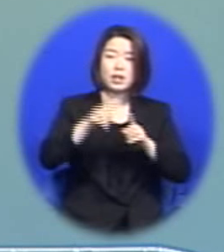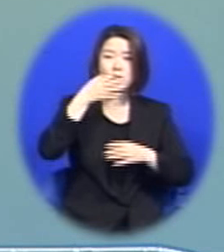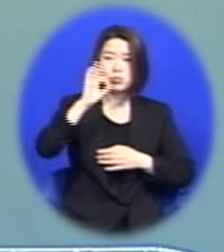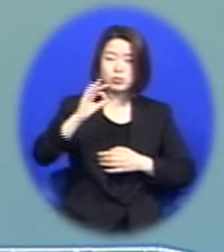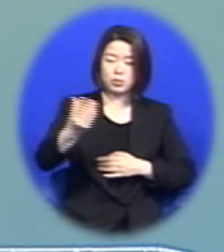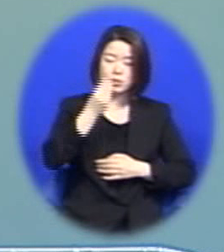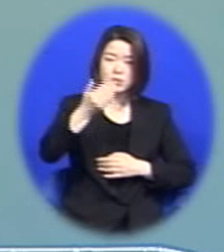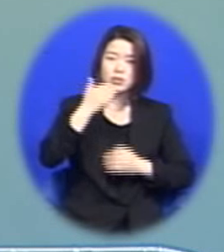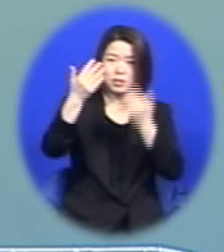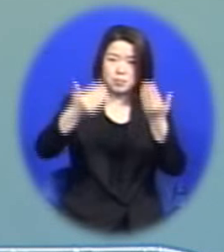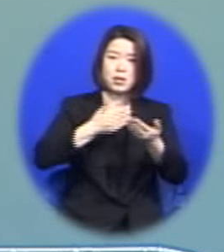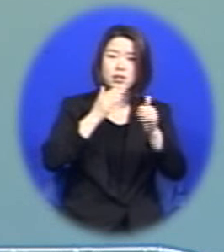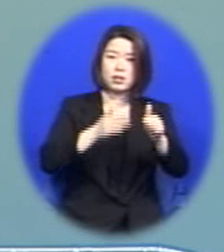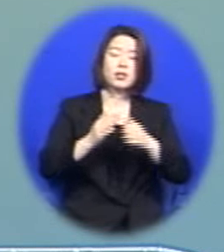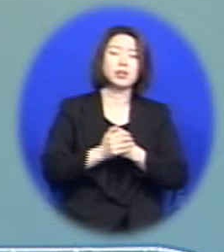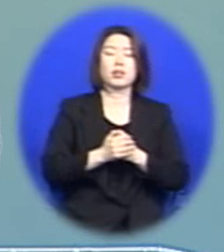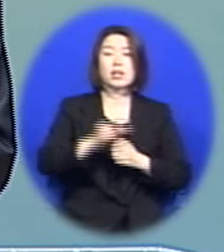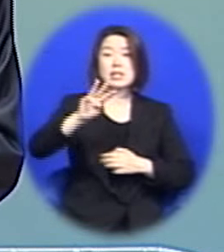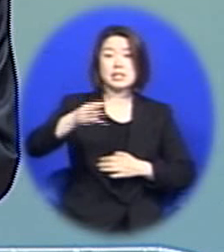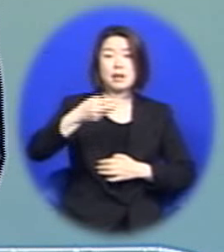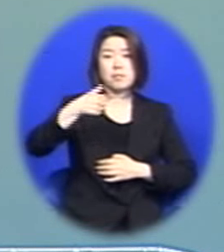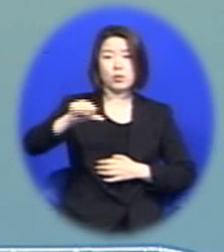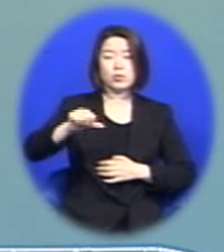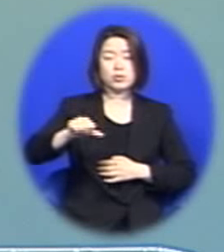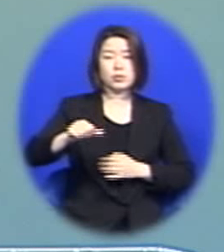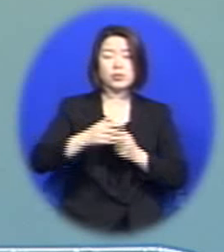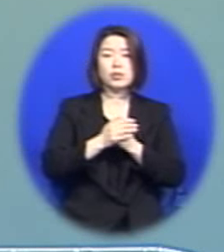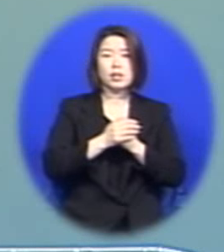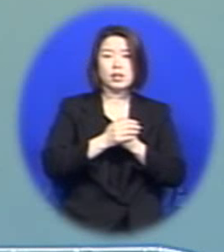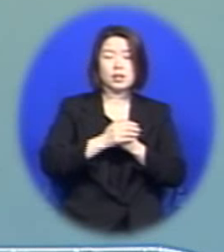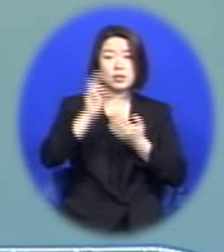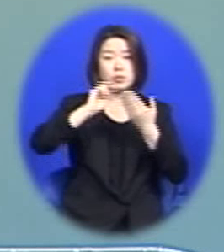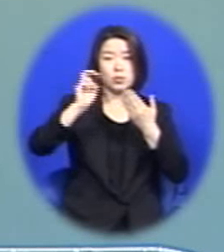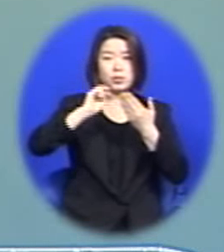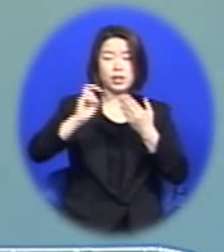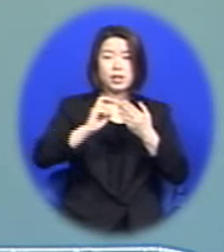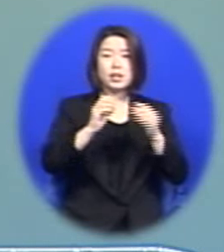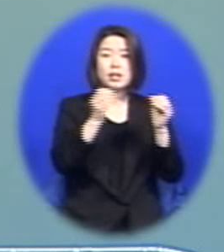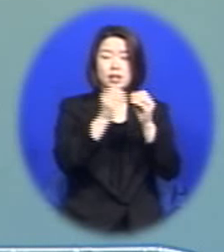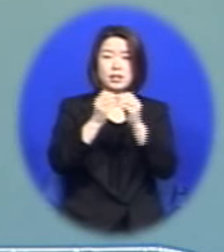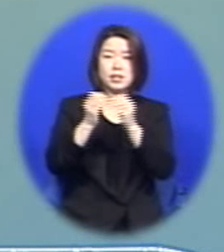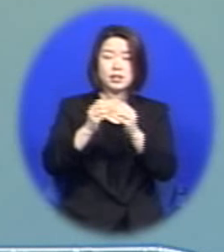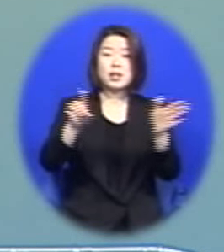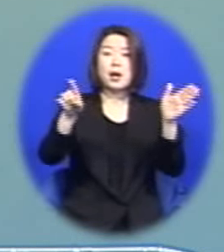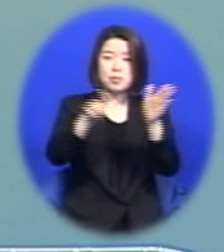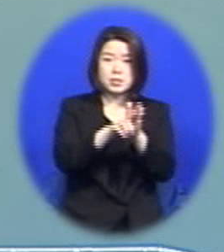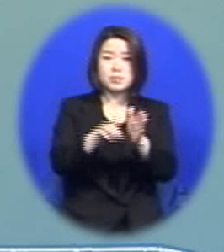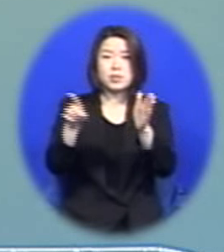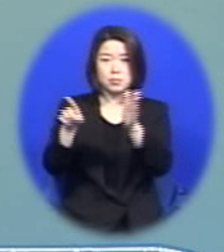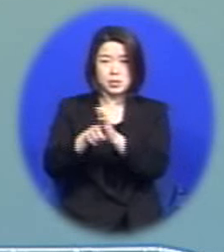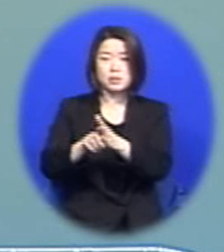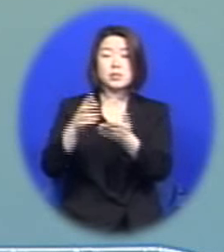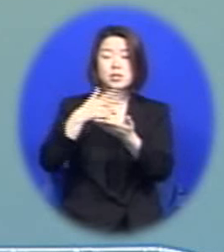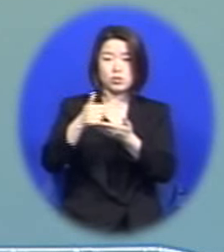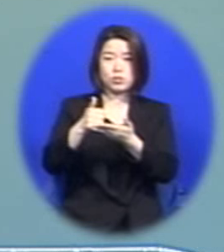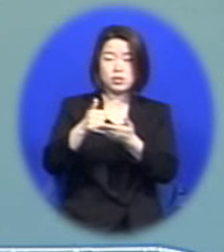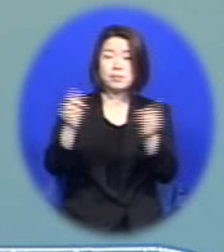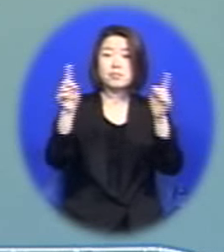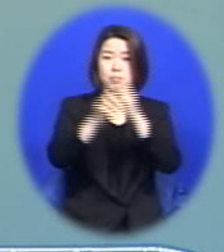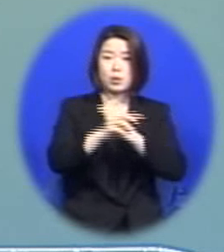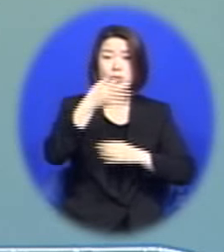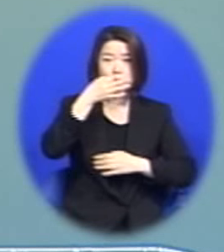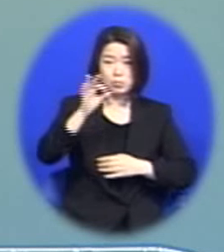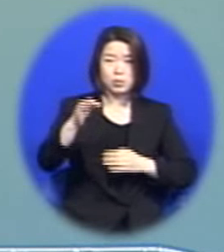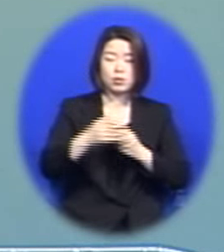받았음 좋겠어요 305 장 그 곡조 지만 가사는 믿습니다 믿습니다 믿습니다 주 정말 주님께